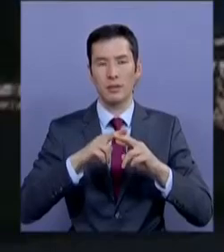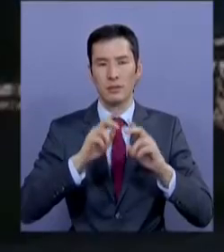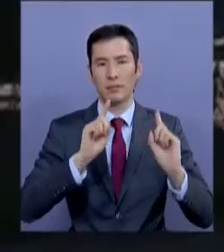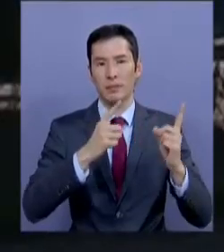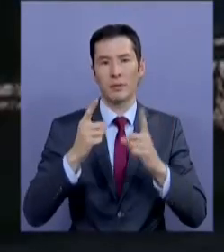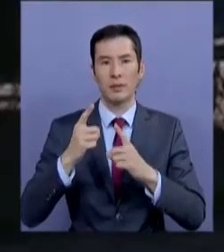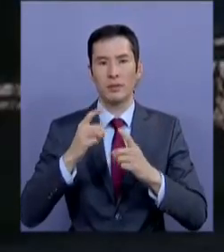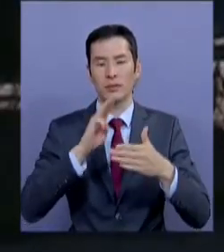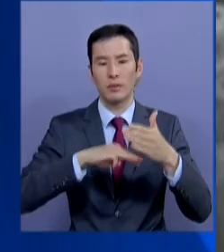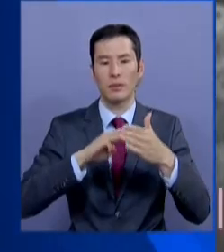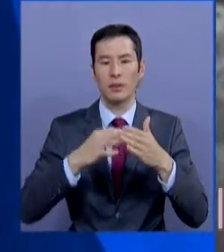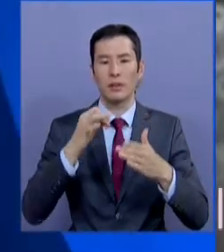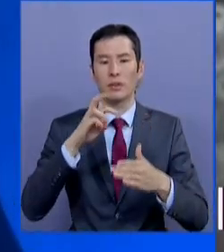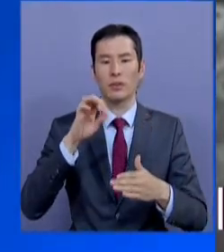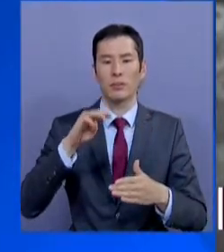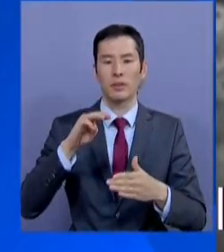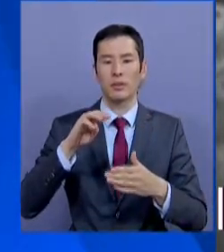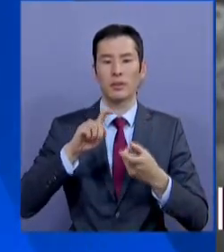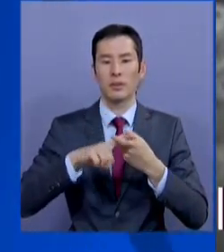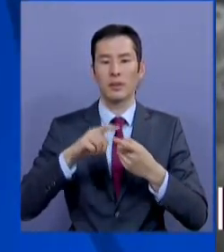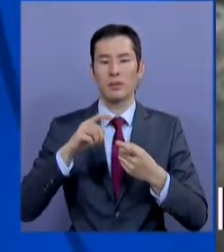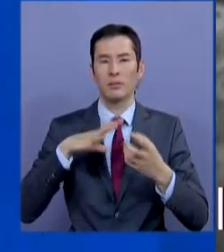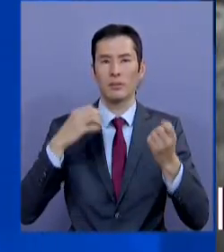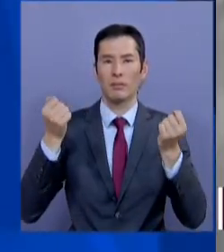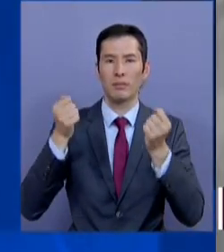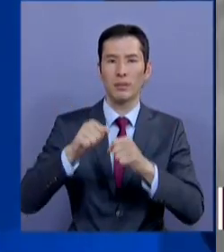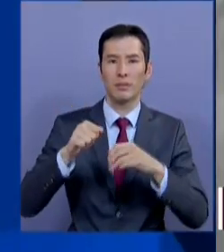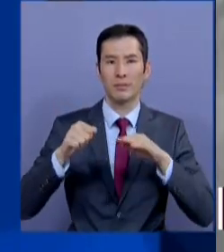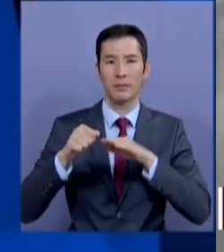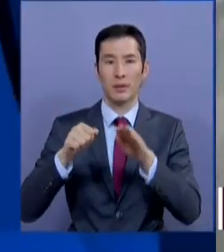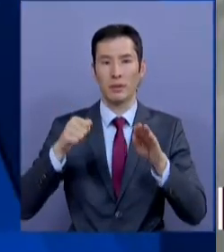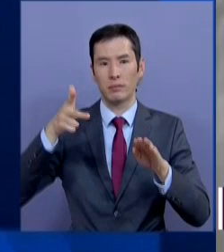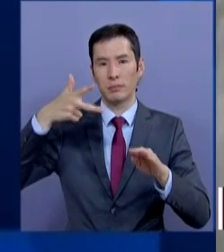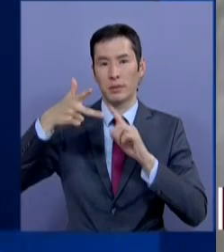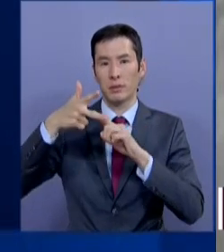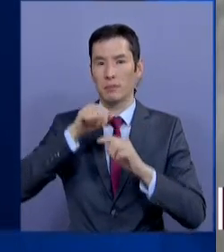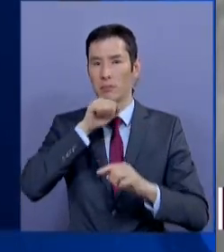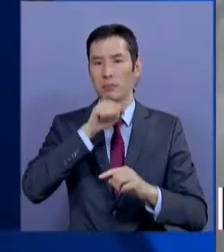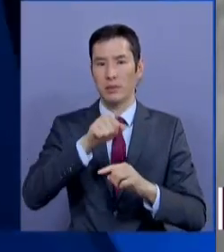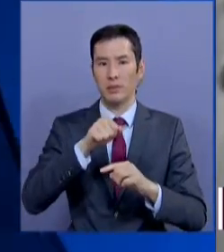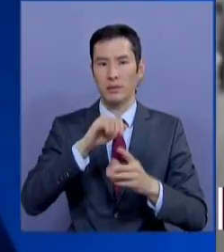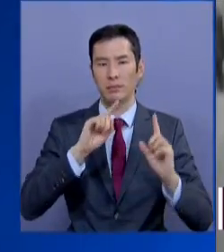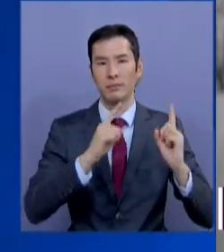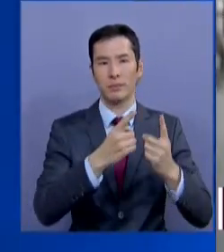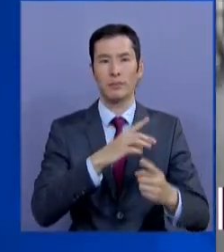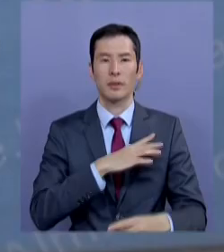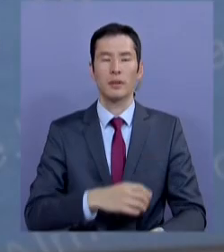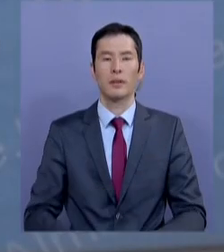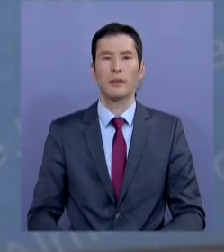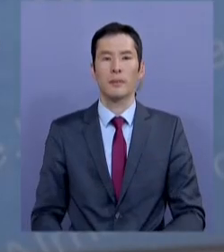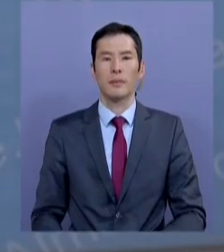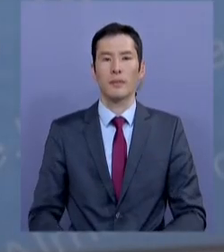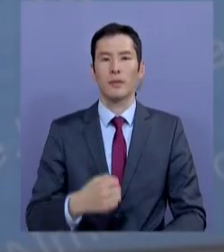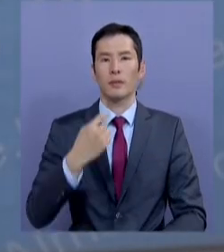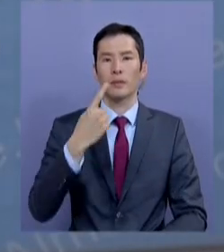ашқан. Жуырда ломбардтағы 95 миллион теңгенің затын үптеп кеткен қарақшыда ақыры осы жансыз күзетшілердің көмегімен қолға түсіпті.